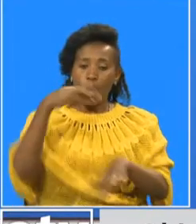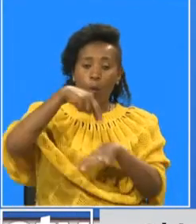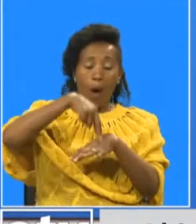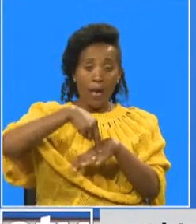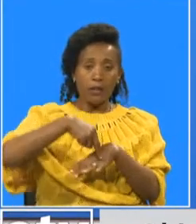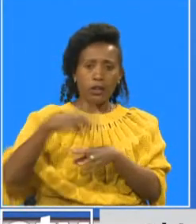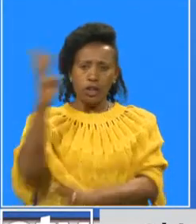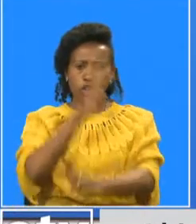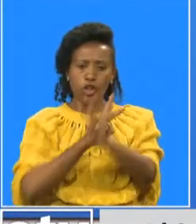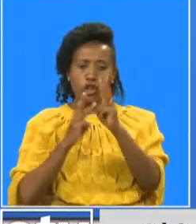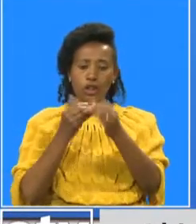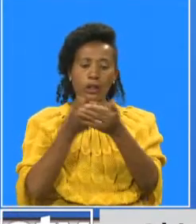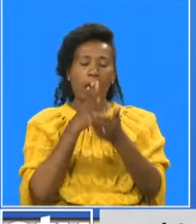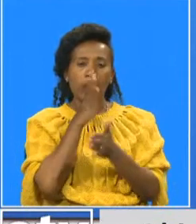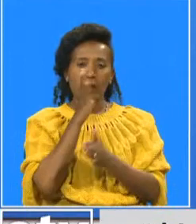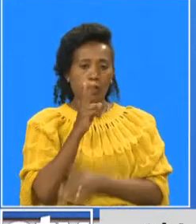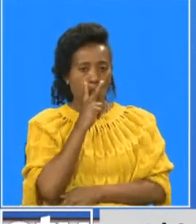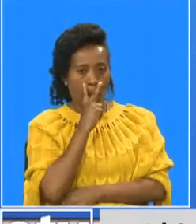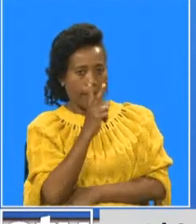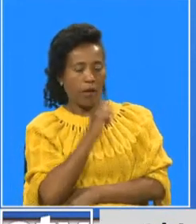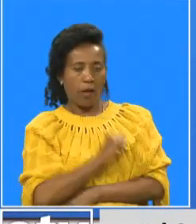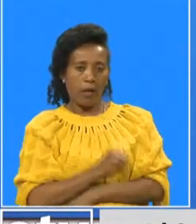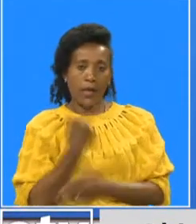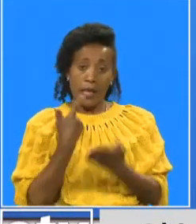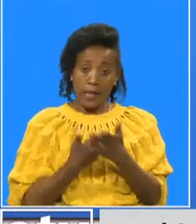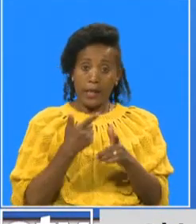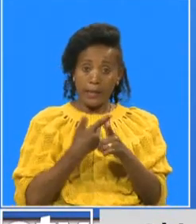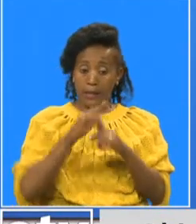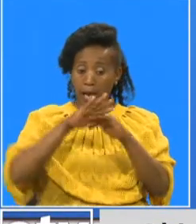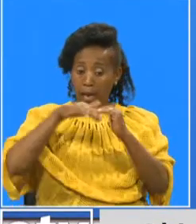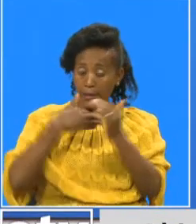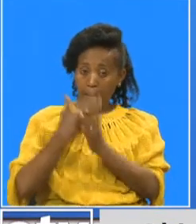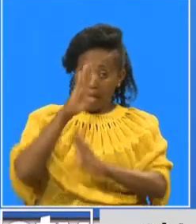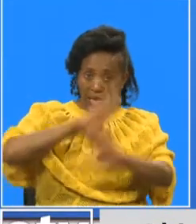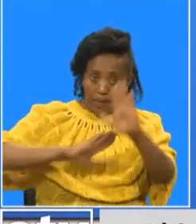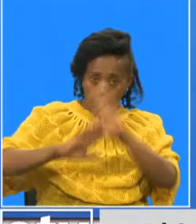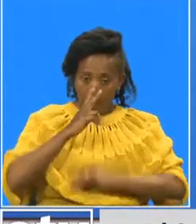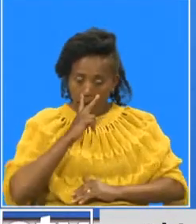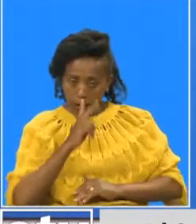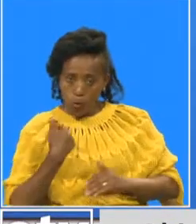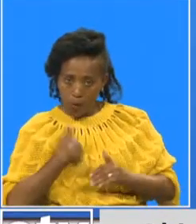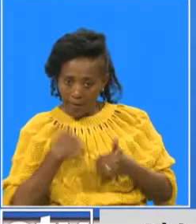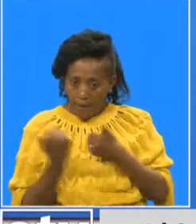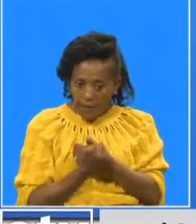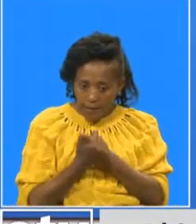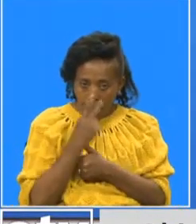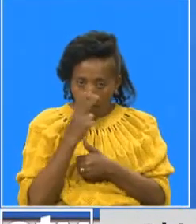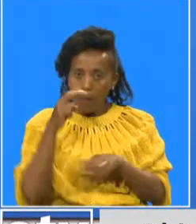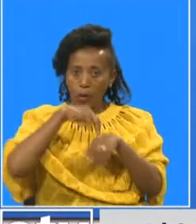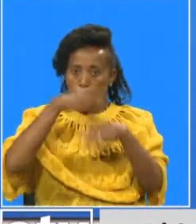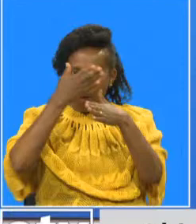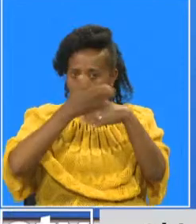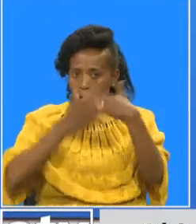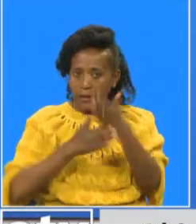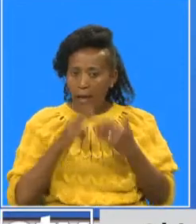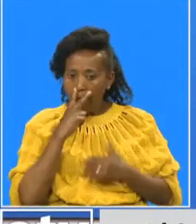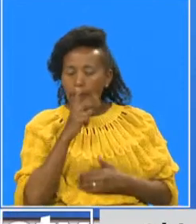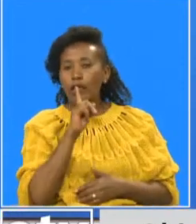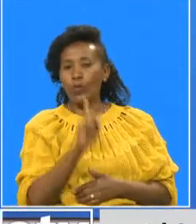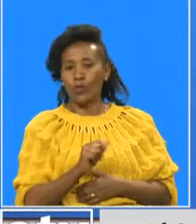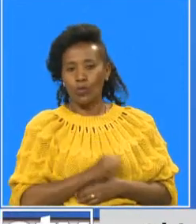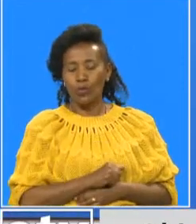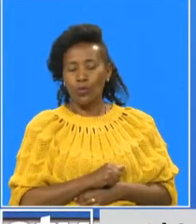ተቋማት ችግር እንዳልደረሰባቸው አይተናል። ይሄ እንግዲህ አጠቃላይ በግምገማችን ያየነው ነው። በእኛ በራሳችን በተቋም ደረጃ ያየነው